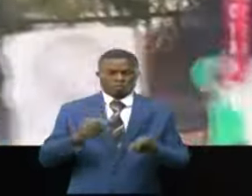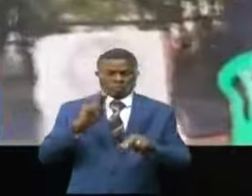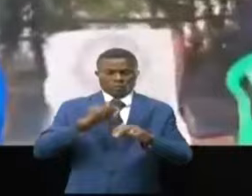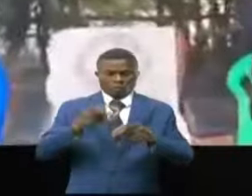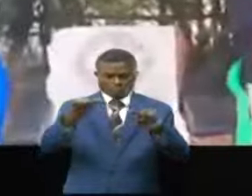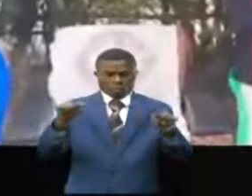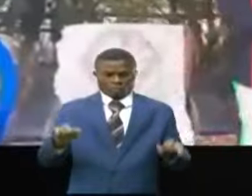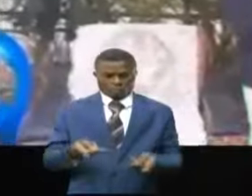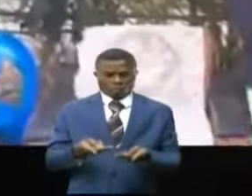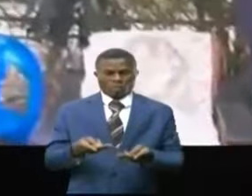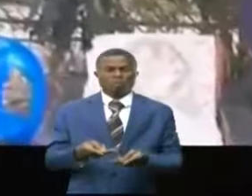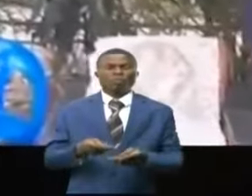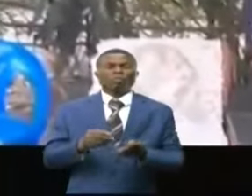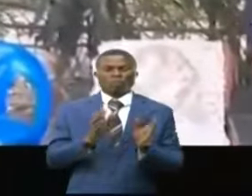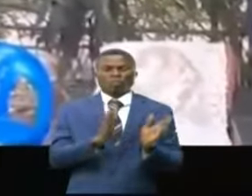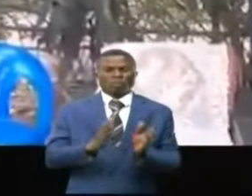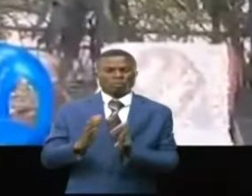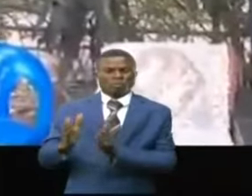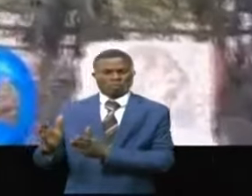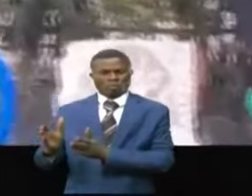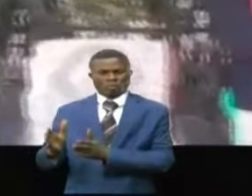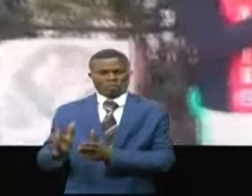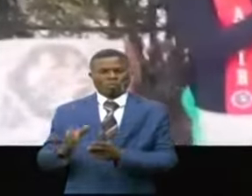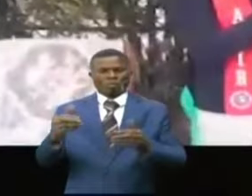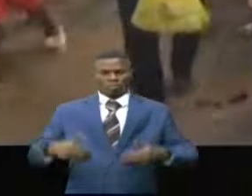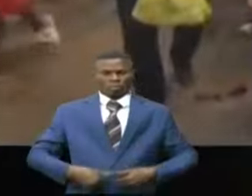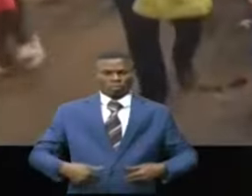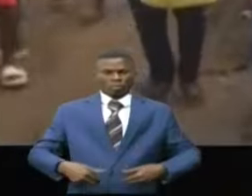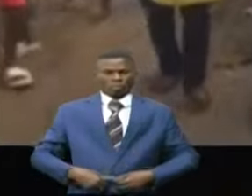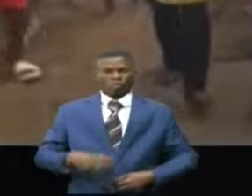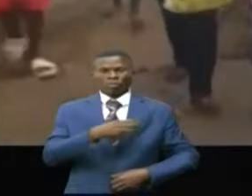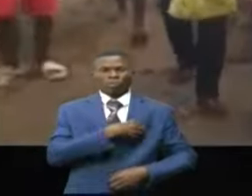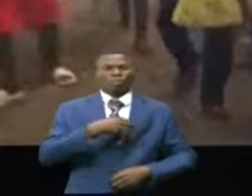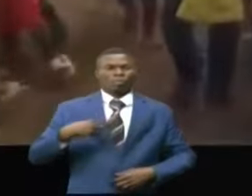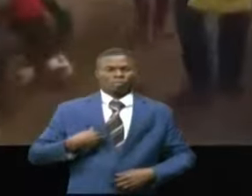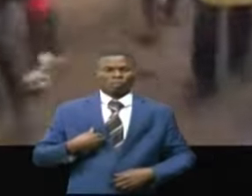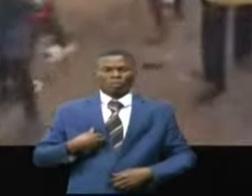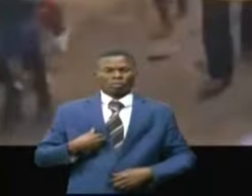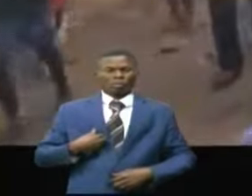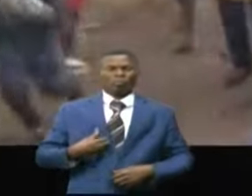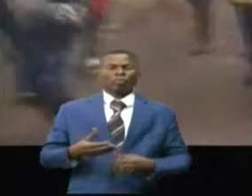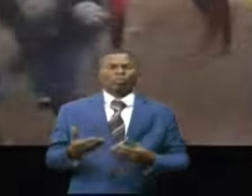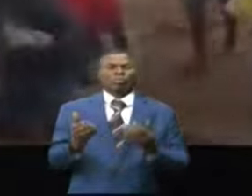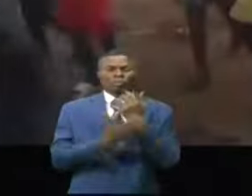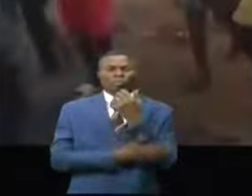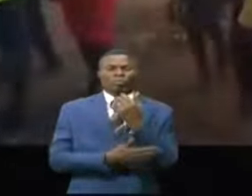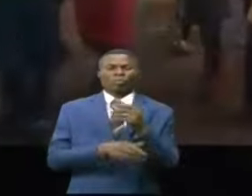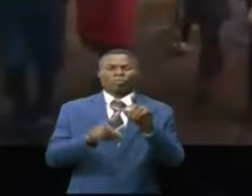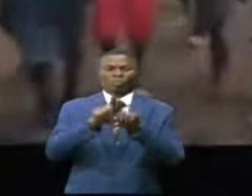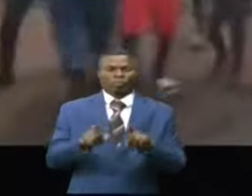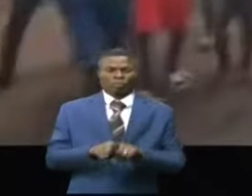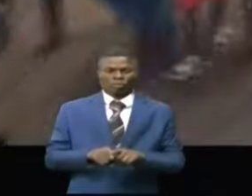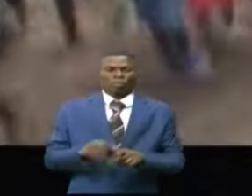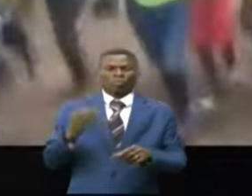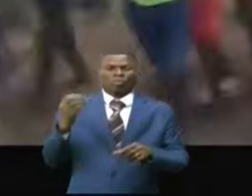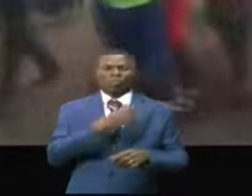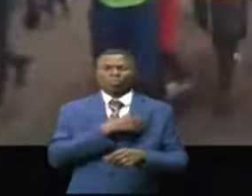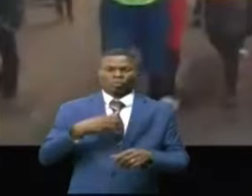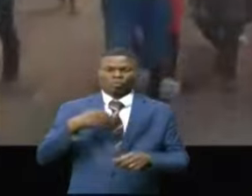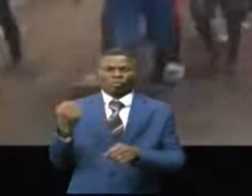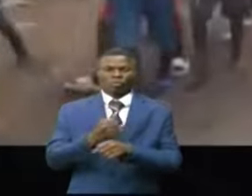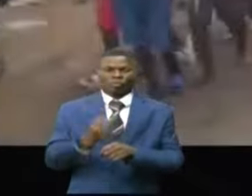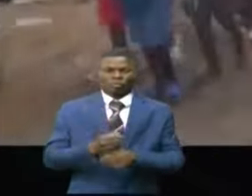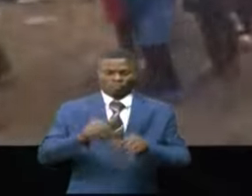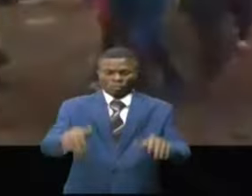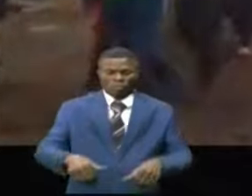sur les différents sites regroupant les jeunes et femmes désœuvrés, mais aussi les maraîchères et des